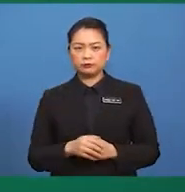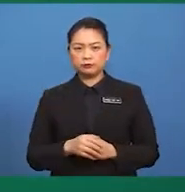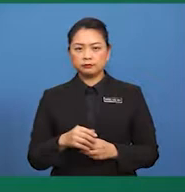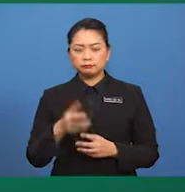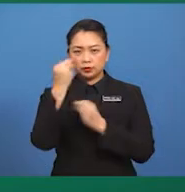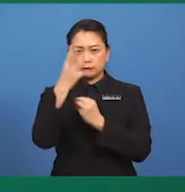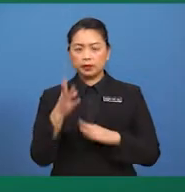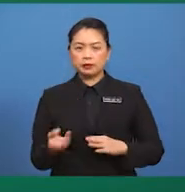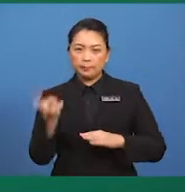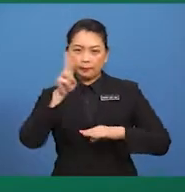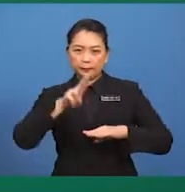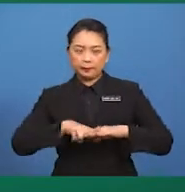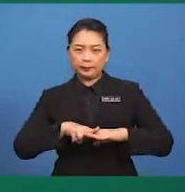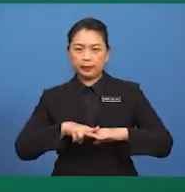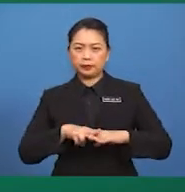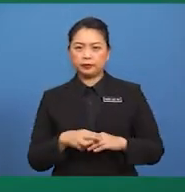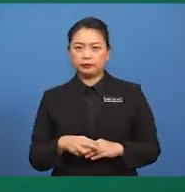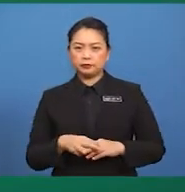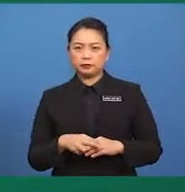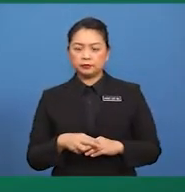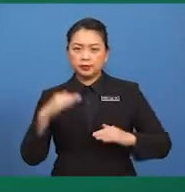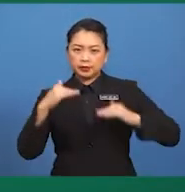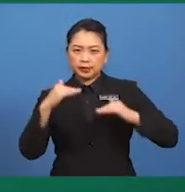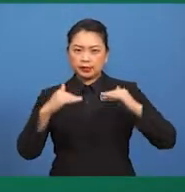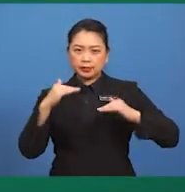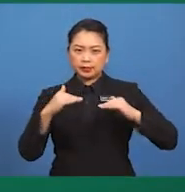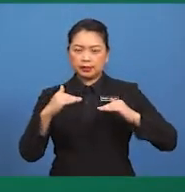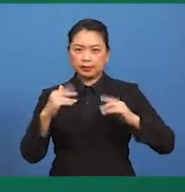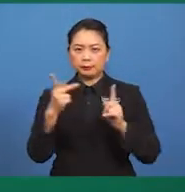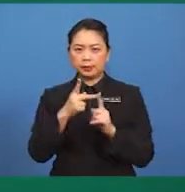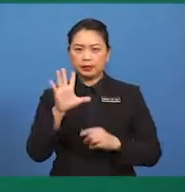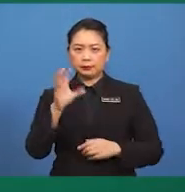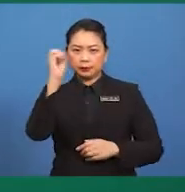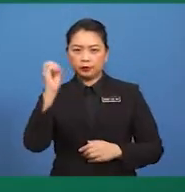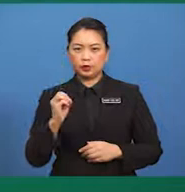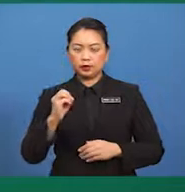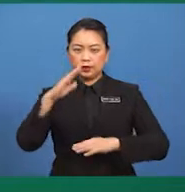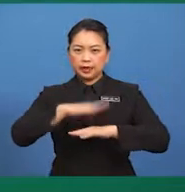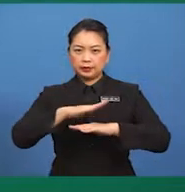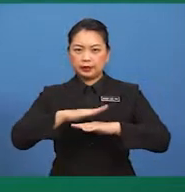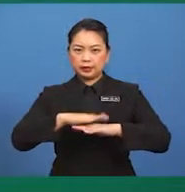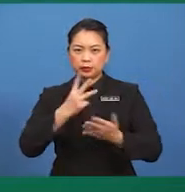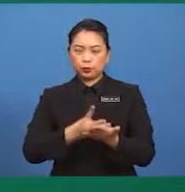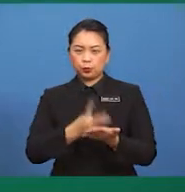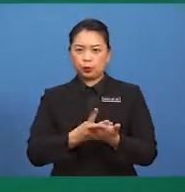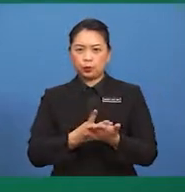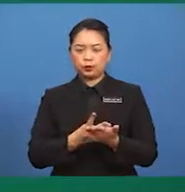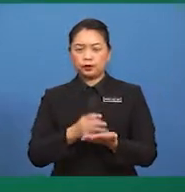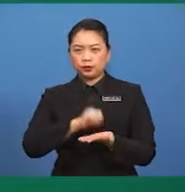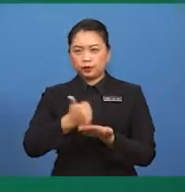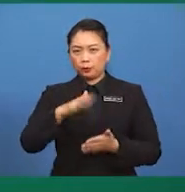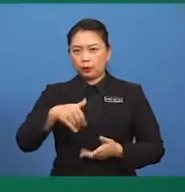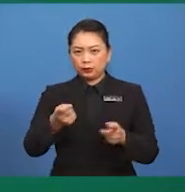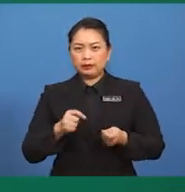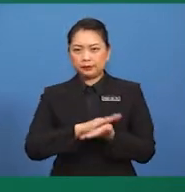RM2,500. Maklumat tambahan, peruntukan hutang ragu diselaraskan kepada 5% atas baki akaun belum